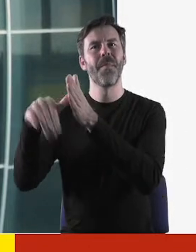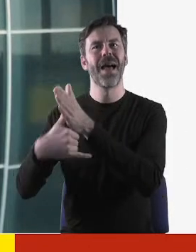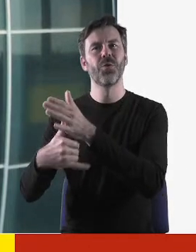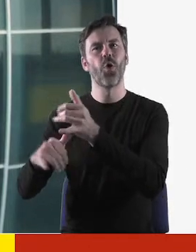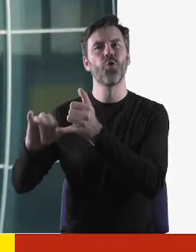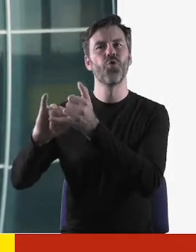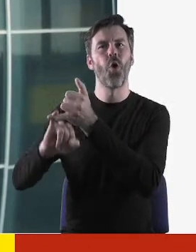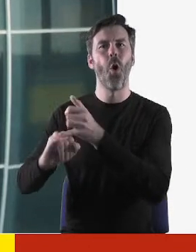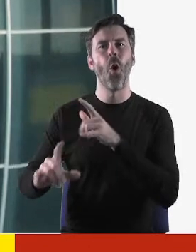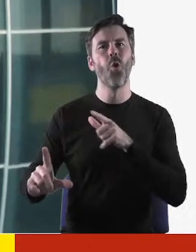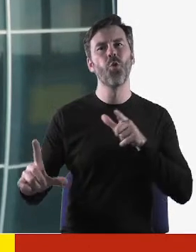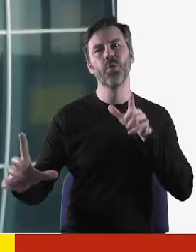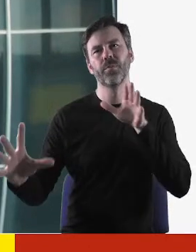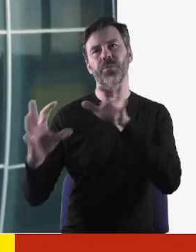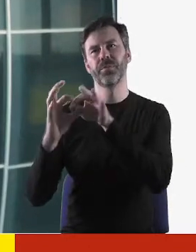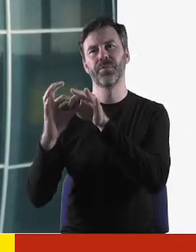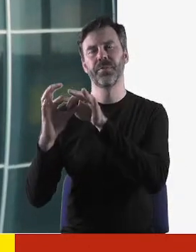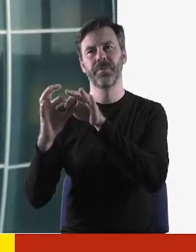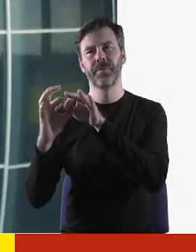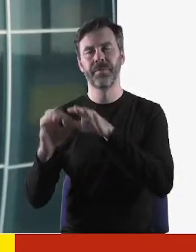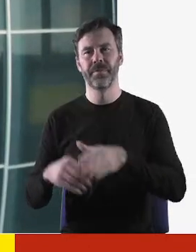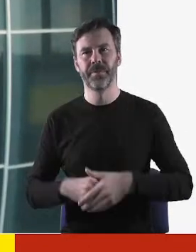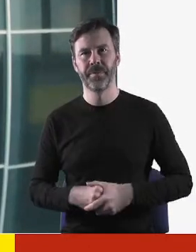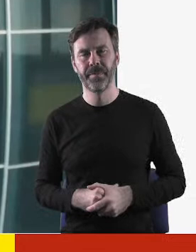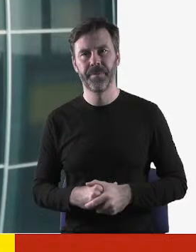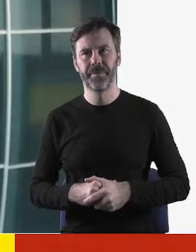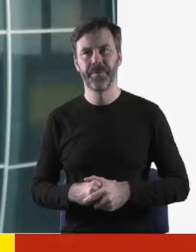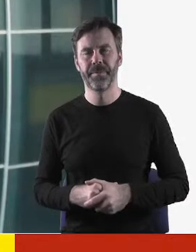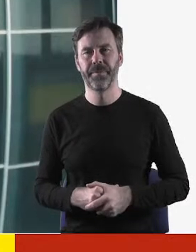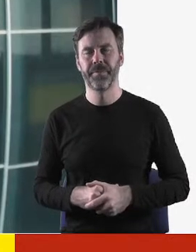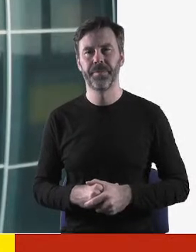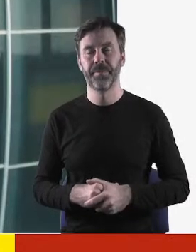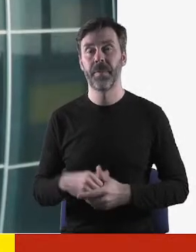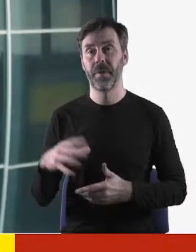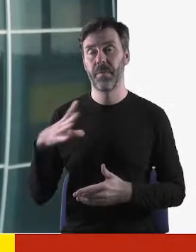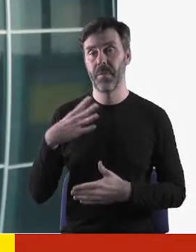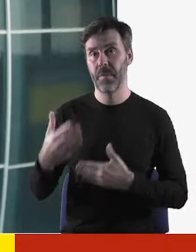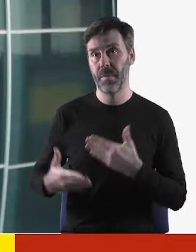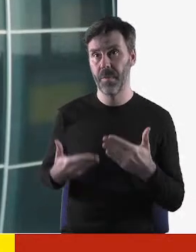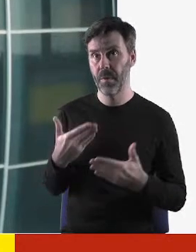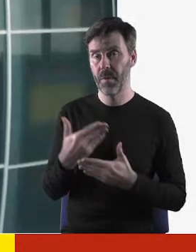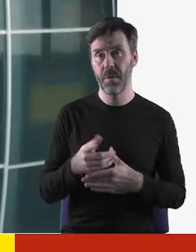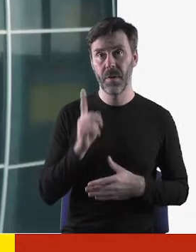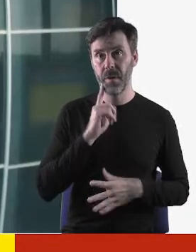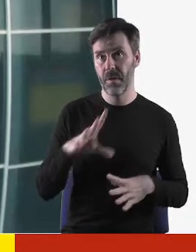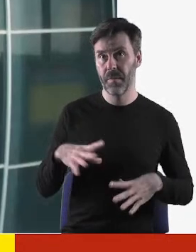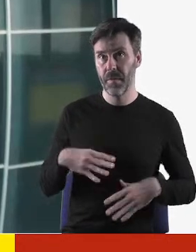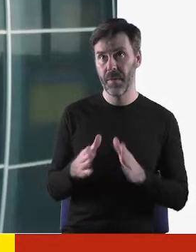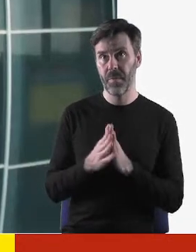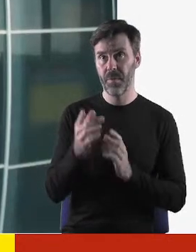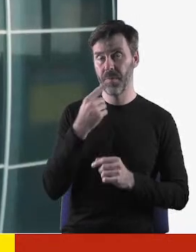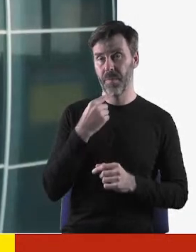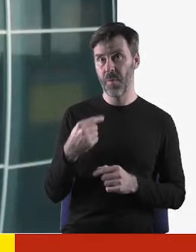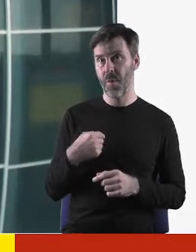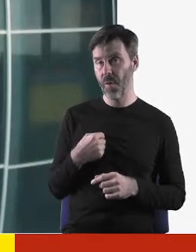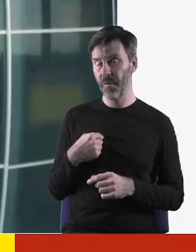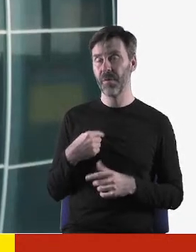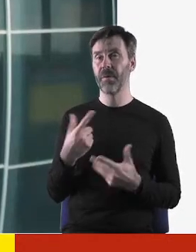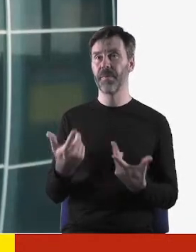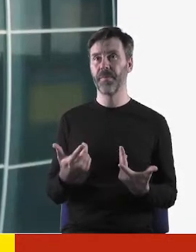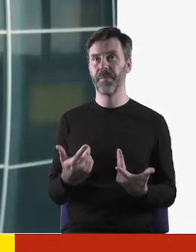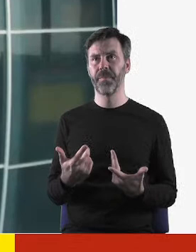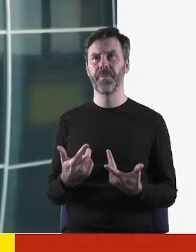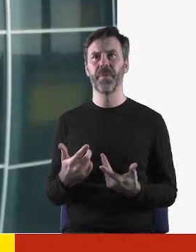kolejowych. Otóż przekazano mi propozycję i chciałbym, żeby pan dyrektor się do niej odniósł, jeśli to jest możliwe, z